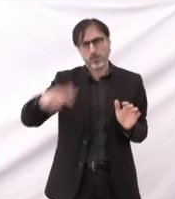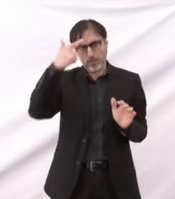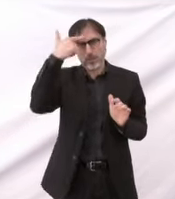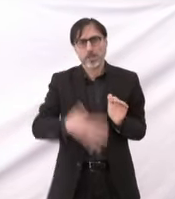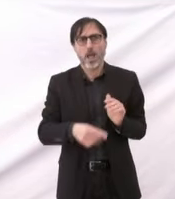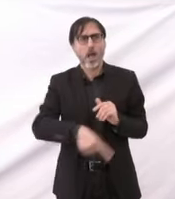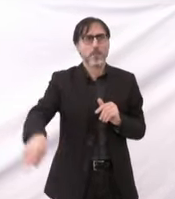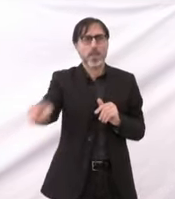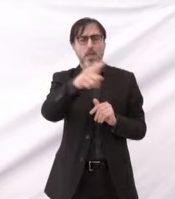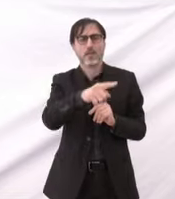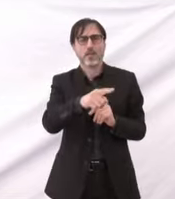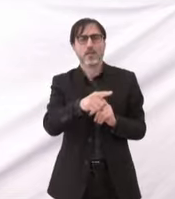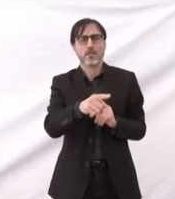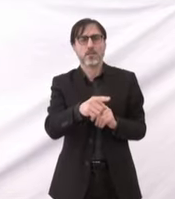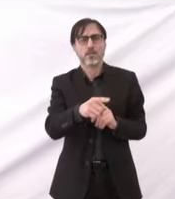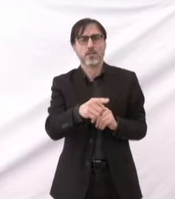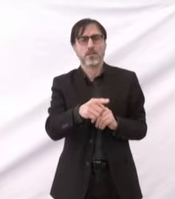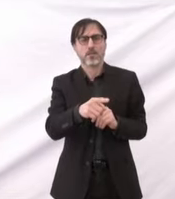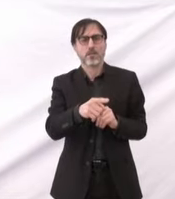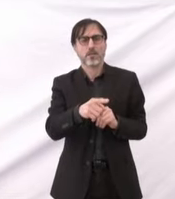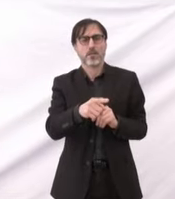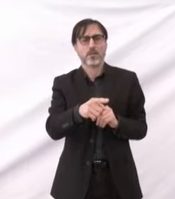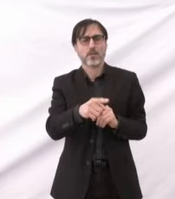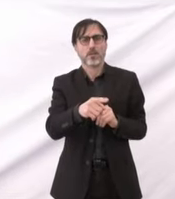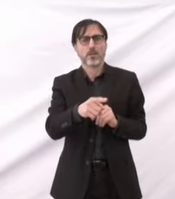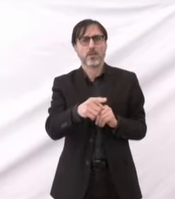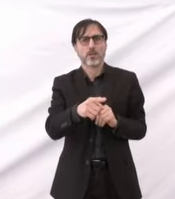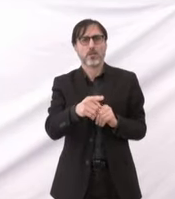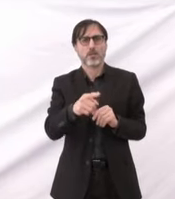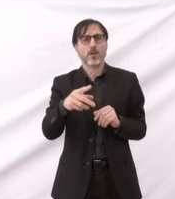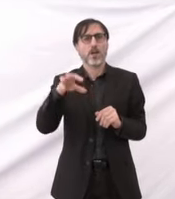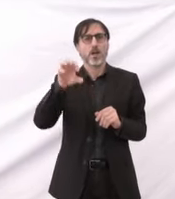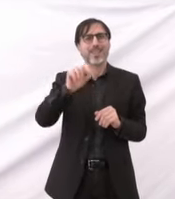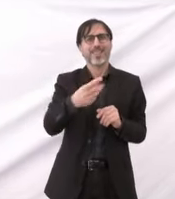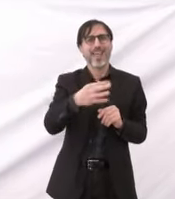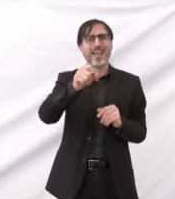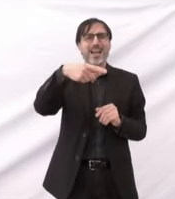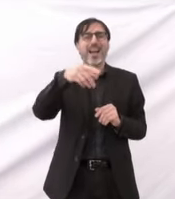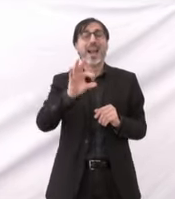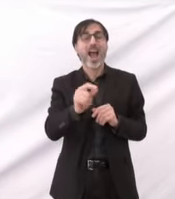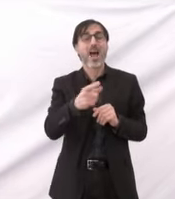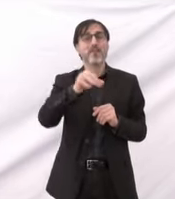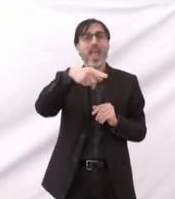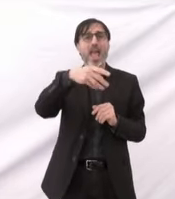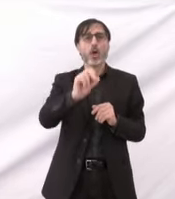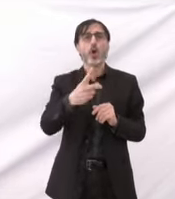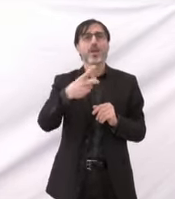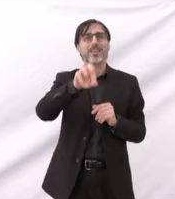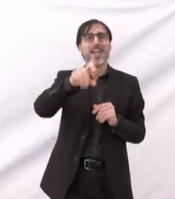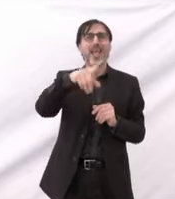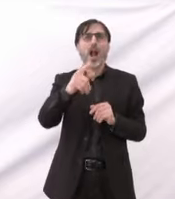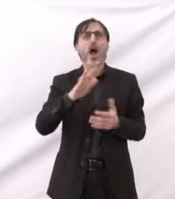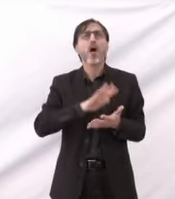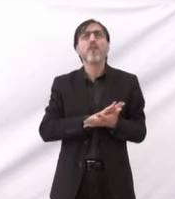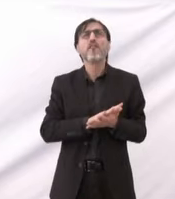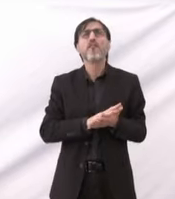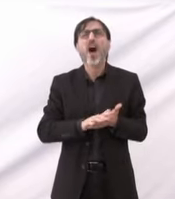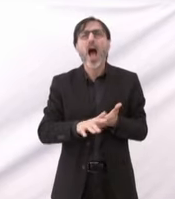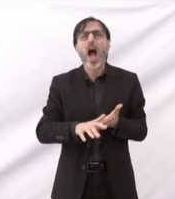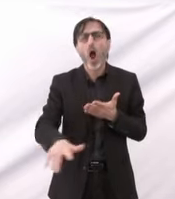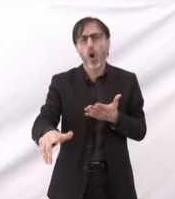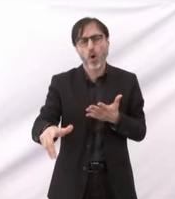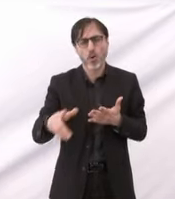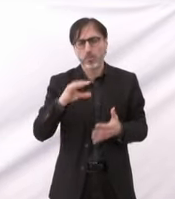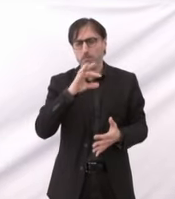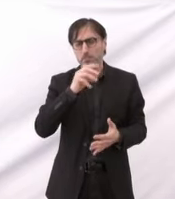qualche cosa. Vedo Caffiero De Rao. Caffiero De Rao, non preoccuparti del fango.